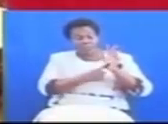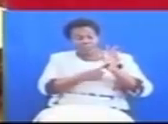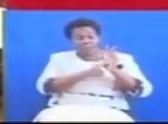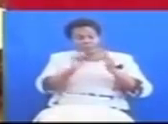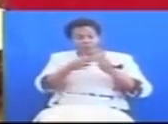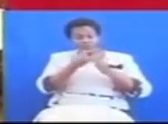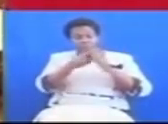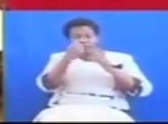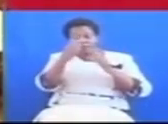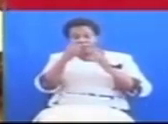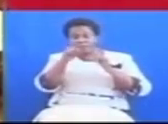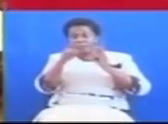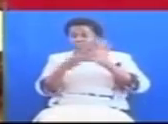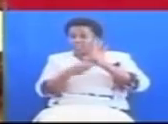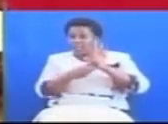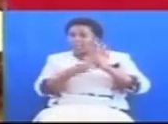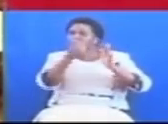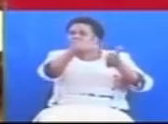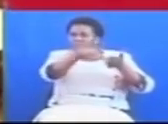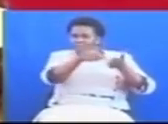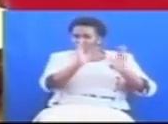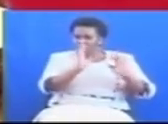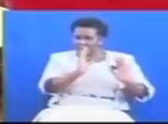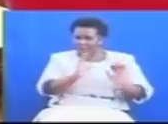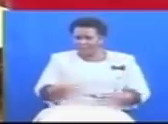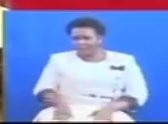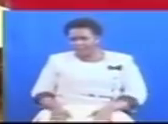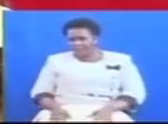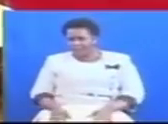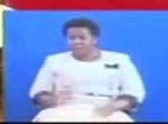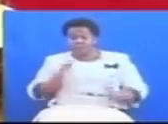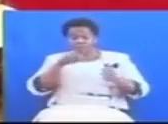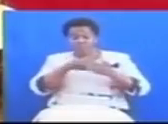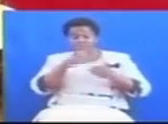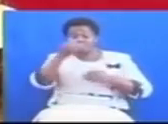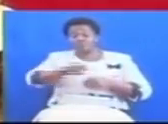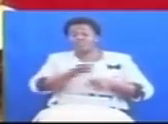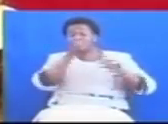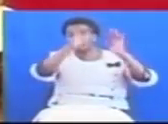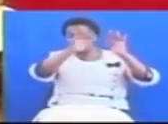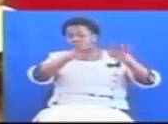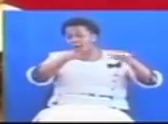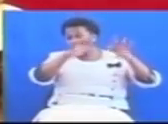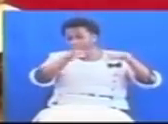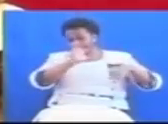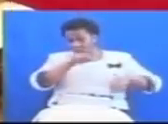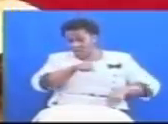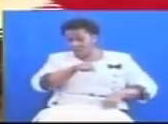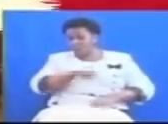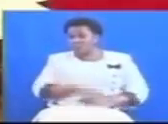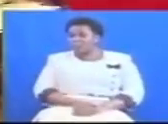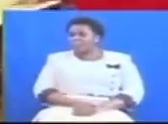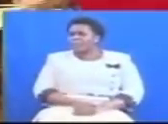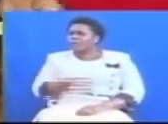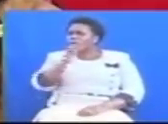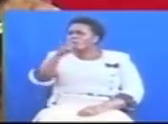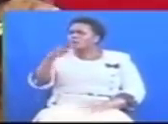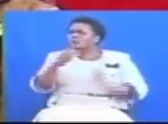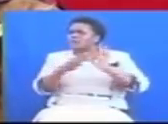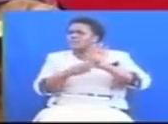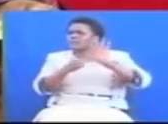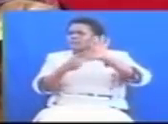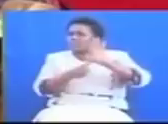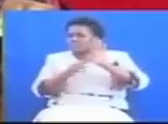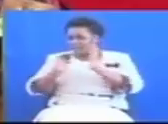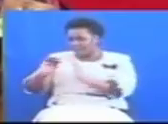8 zimeshalipwa kwa wananchi 995 hadi kufikia mwishoni mwa mwezi Machi 2019. Wananchi 86